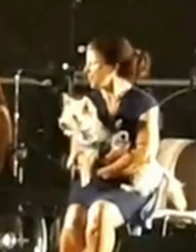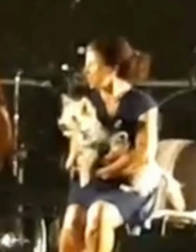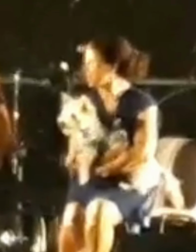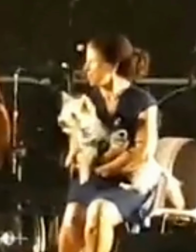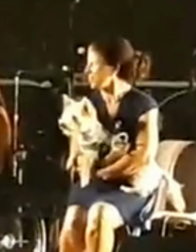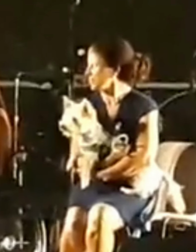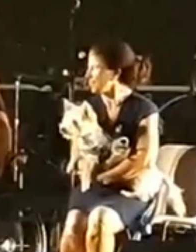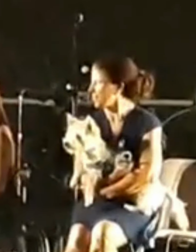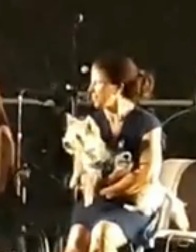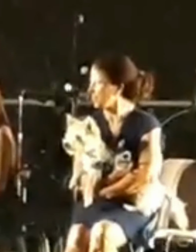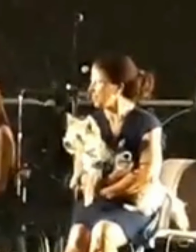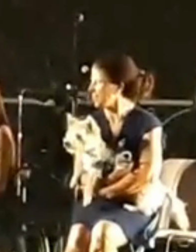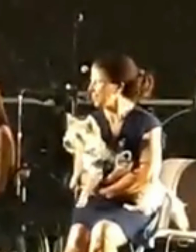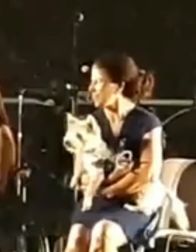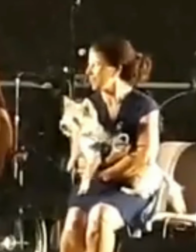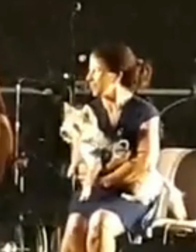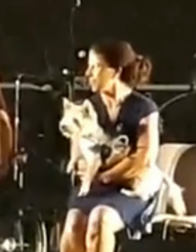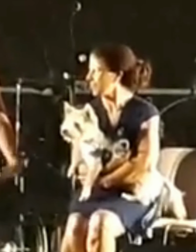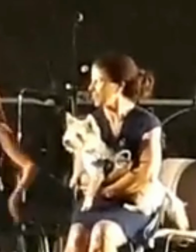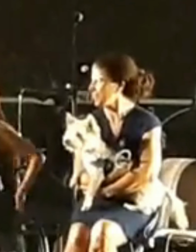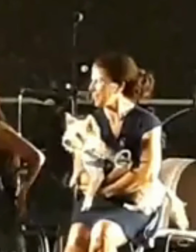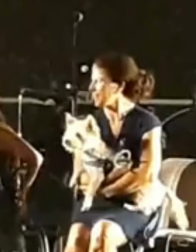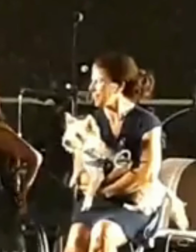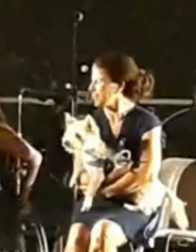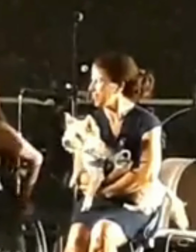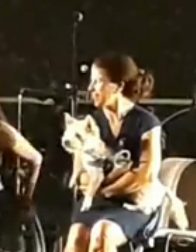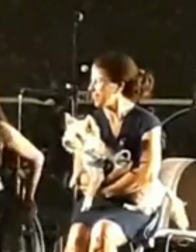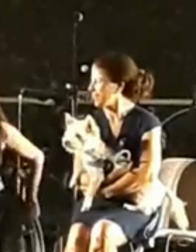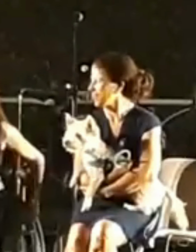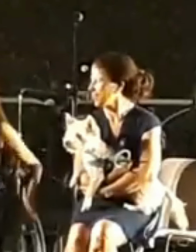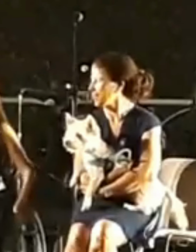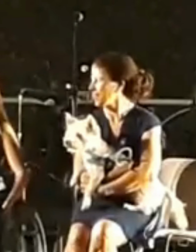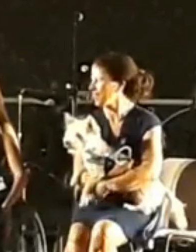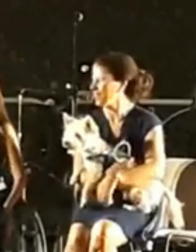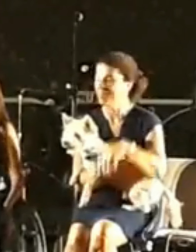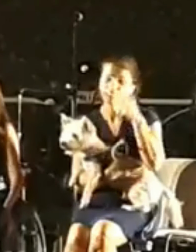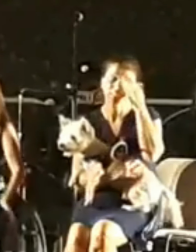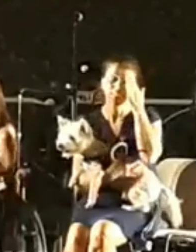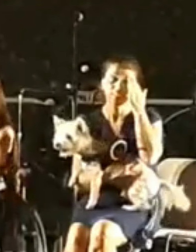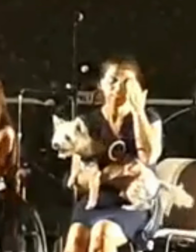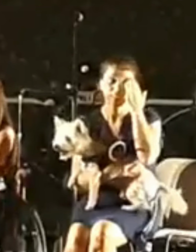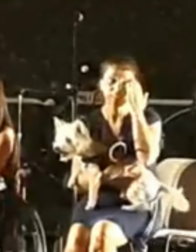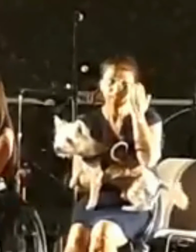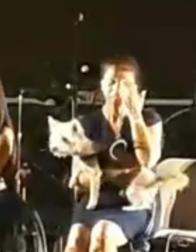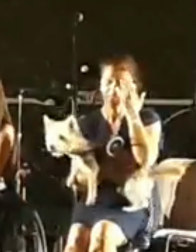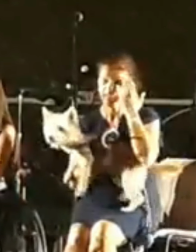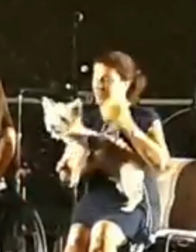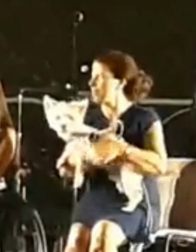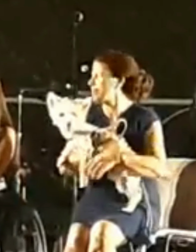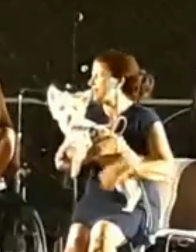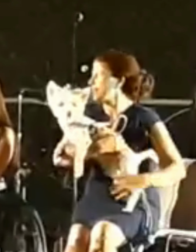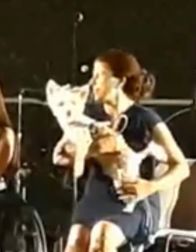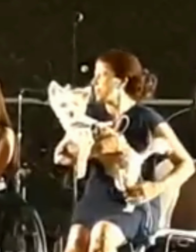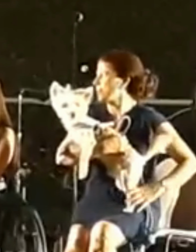abbiamo fatto tantissime cose, non ultima siamo stati a fare un torneo, il primo torneo nazionale per